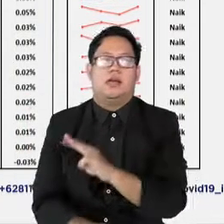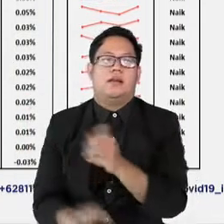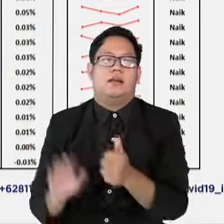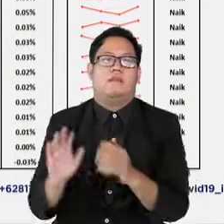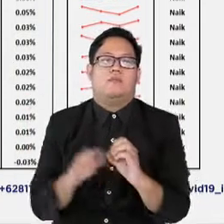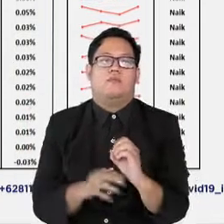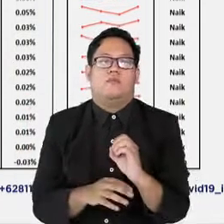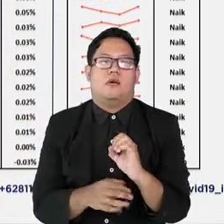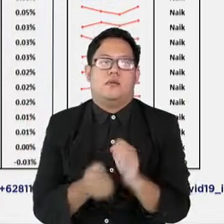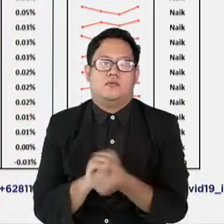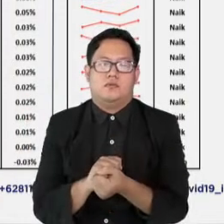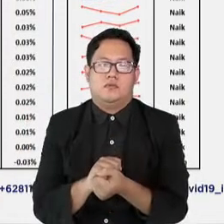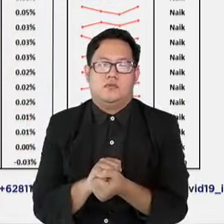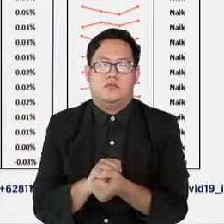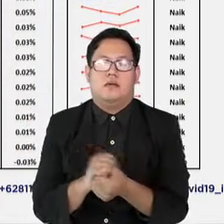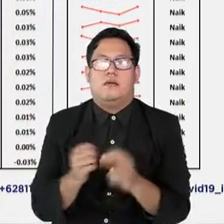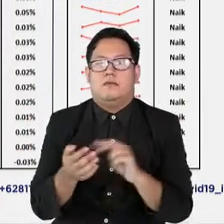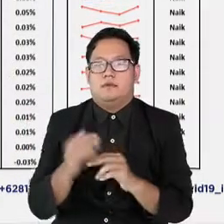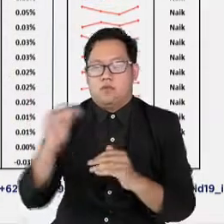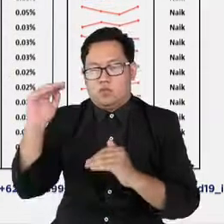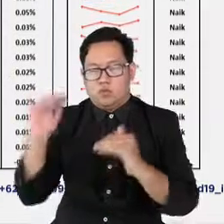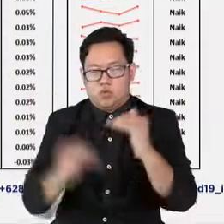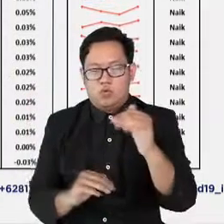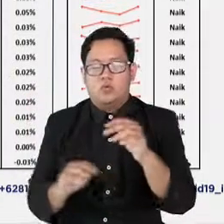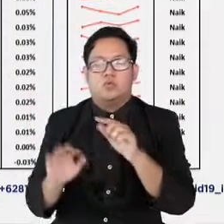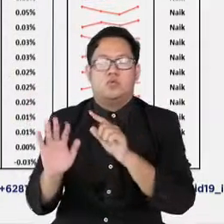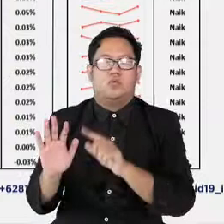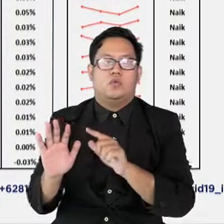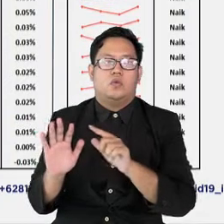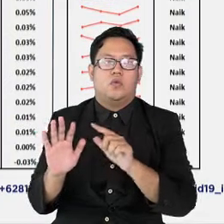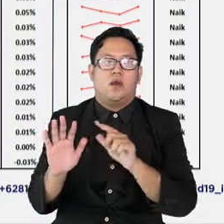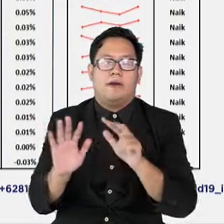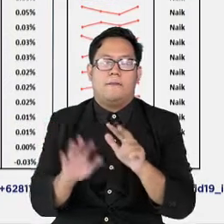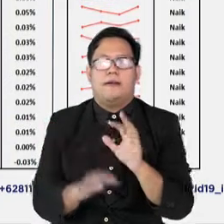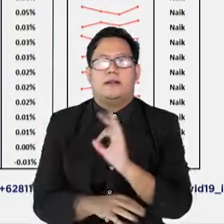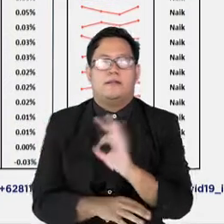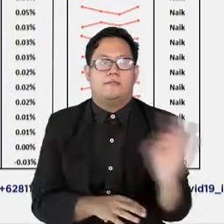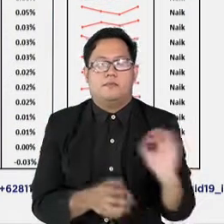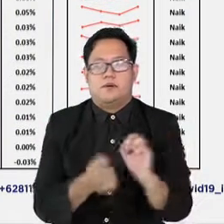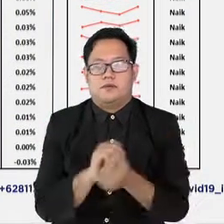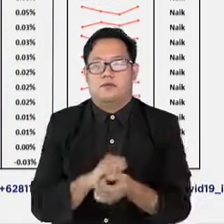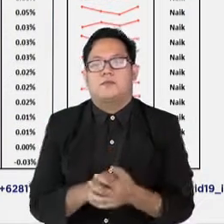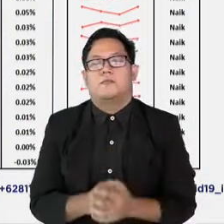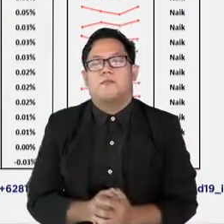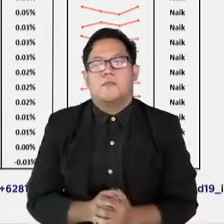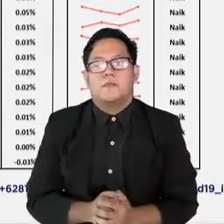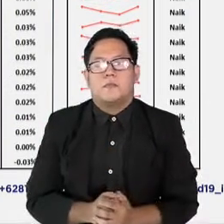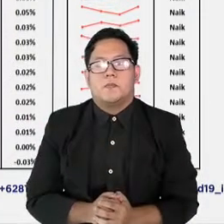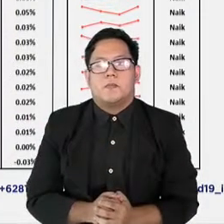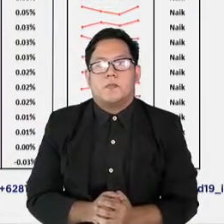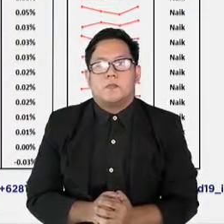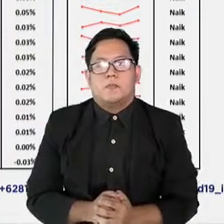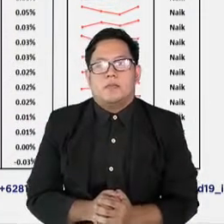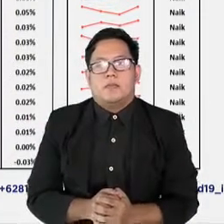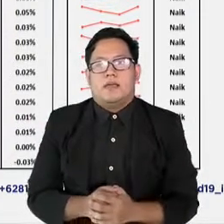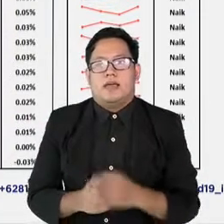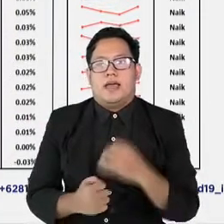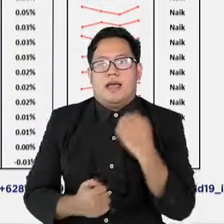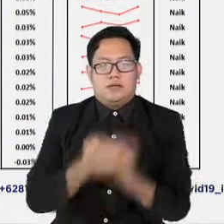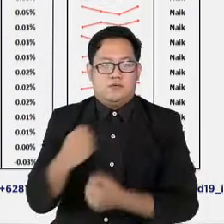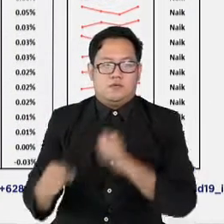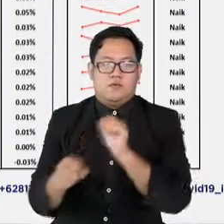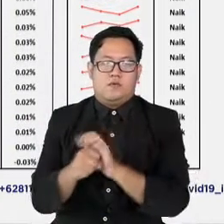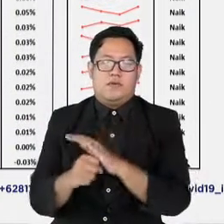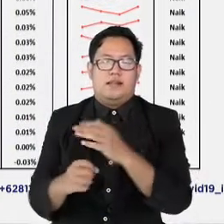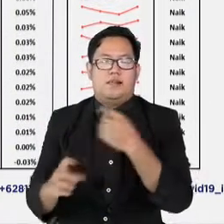atau turun lebih dari 78000 kasus Hai adanya penurunan baik pada kasus aktif maupun